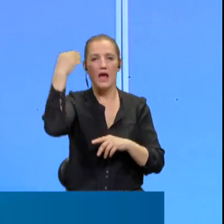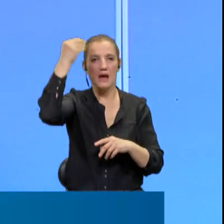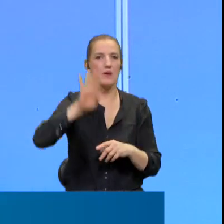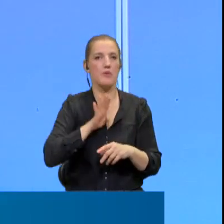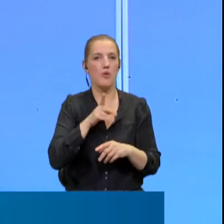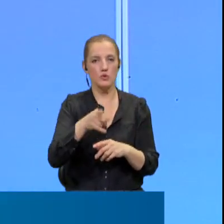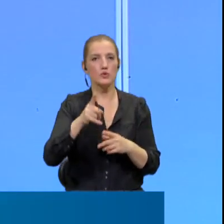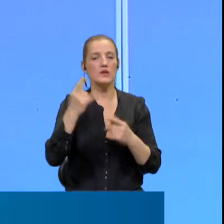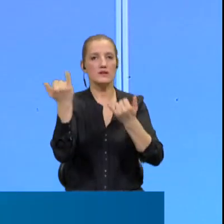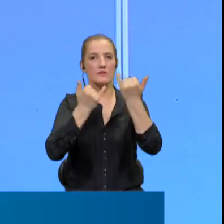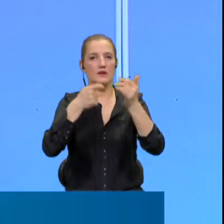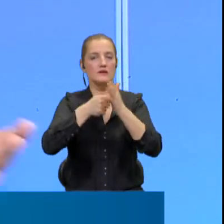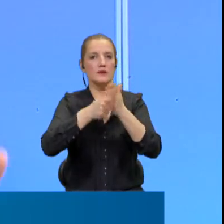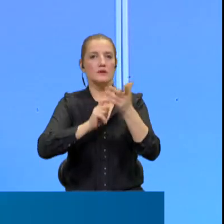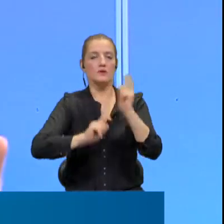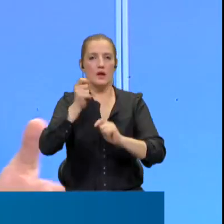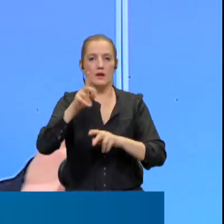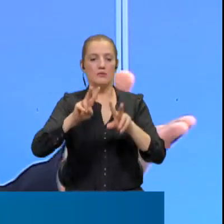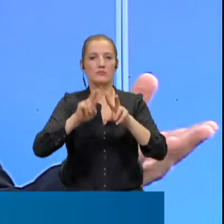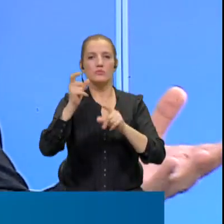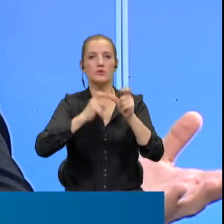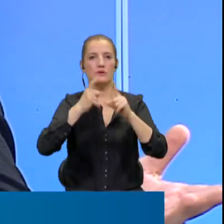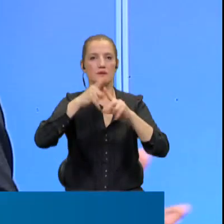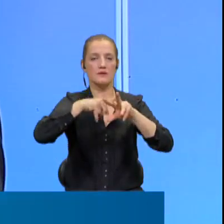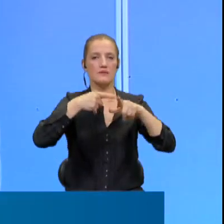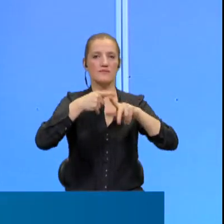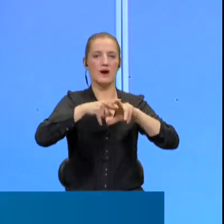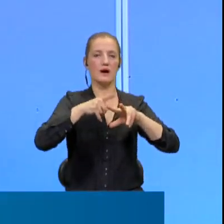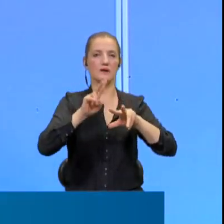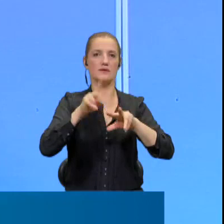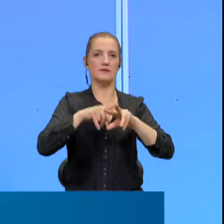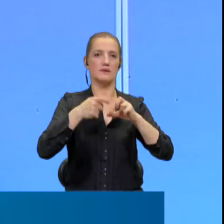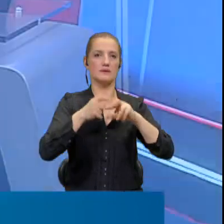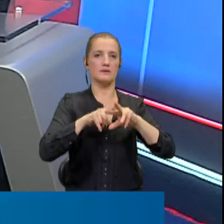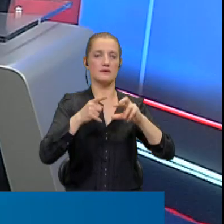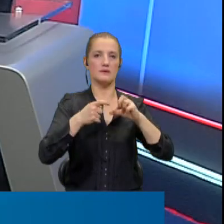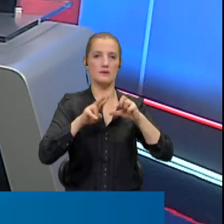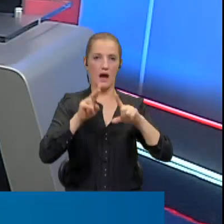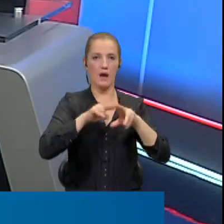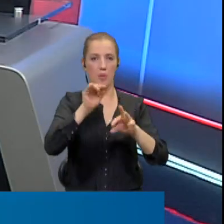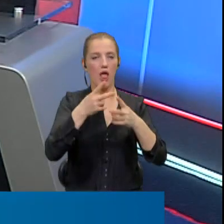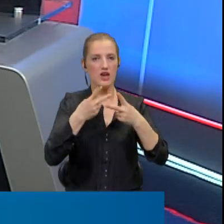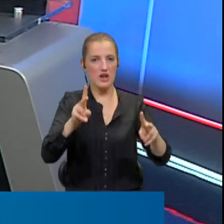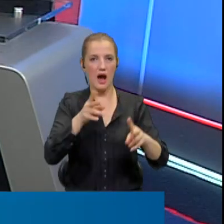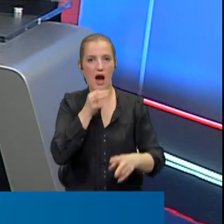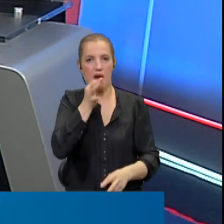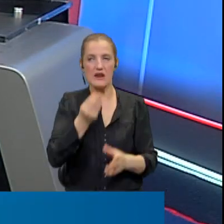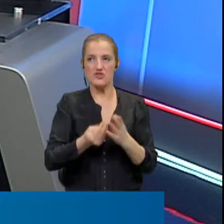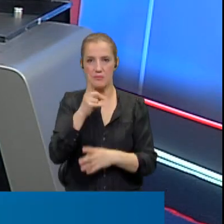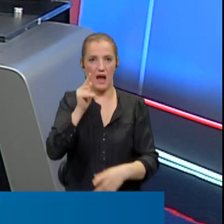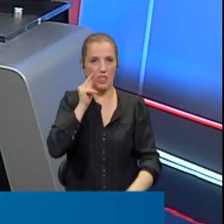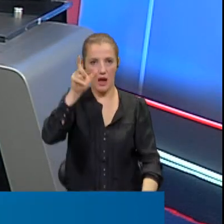polemiğe dahil olduğu zaman sen değişti Mustafa varank böyle bir açıklamayla haber olacak değilsin mi değil